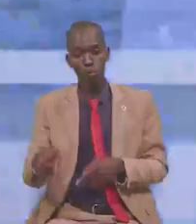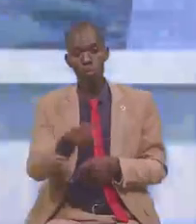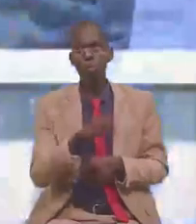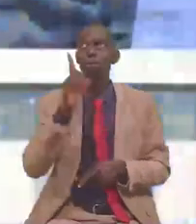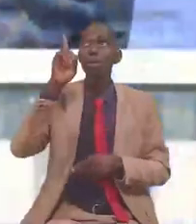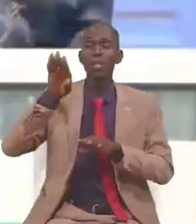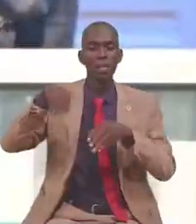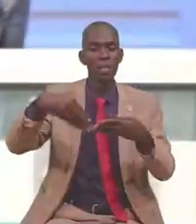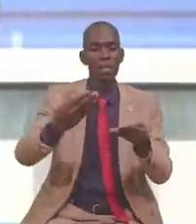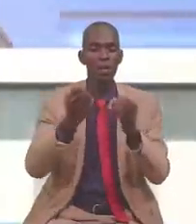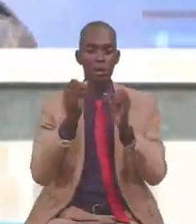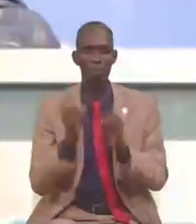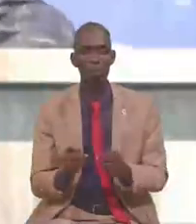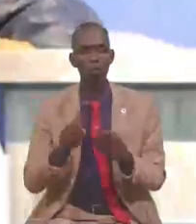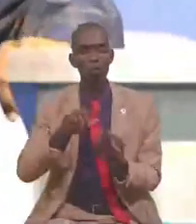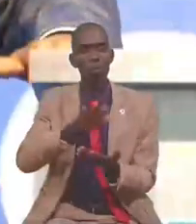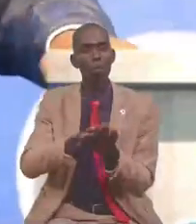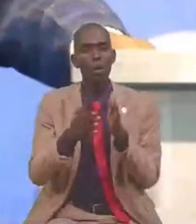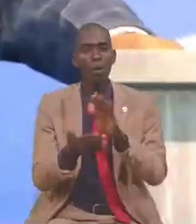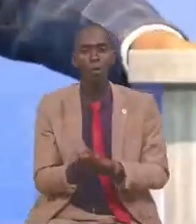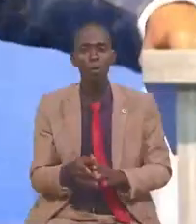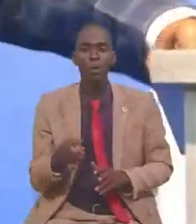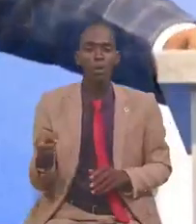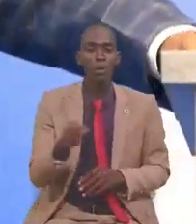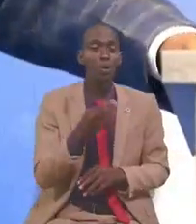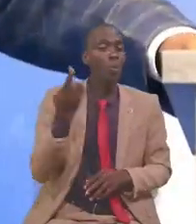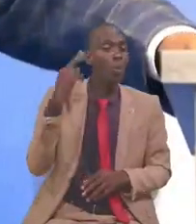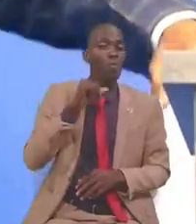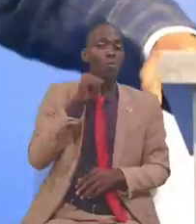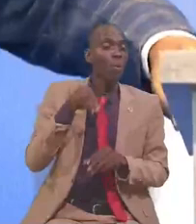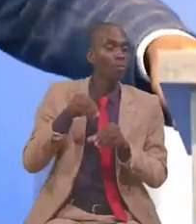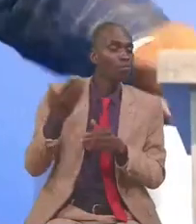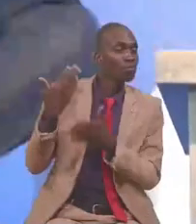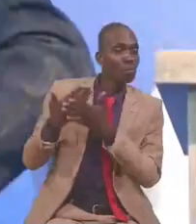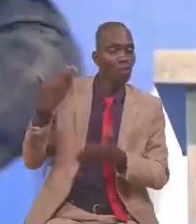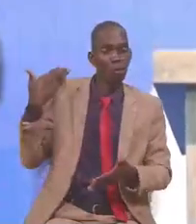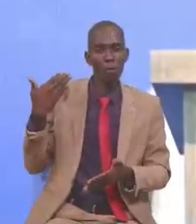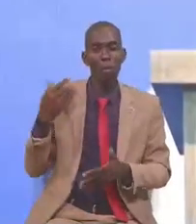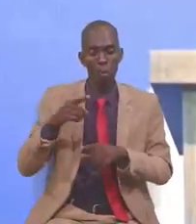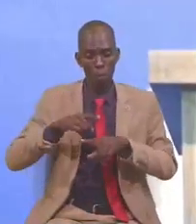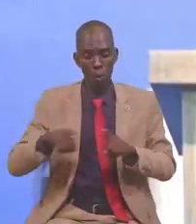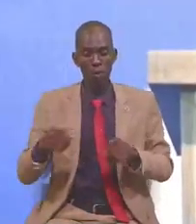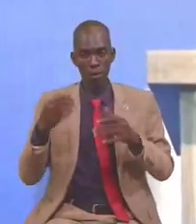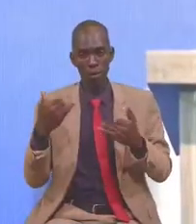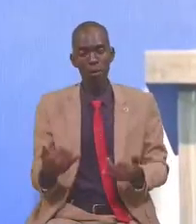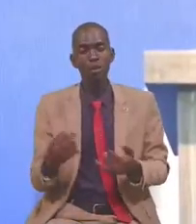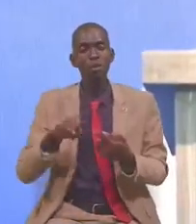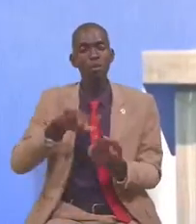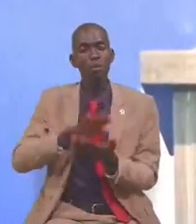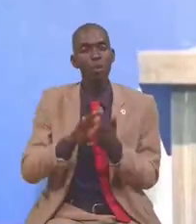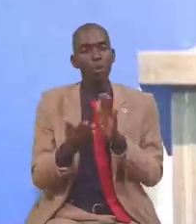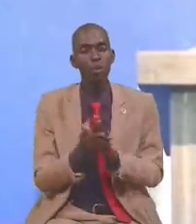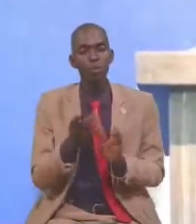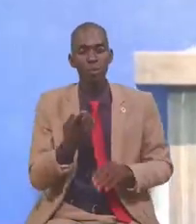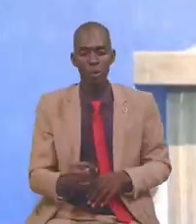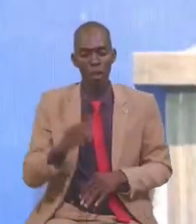pouvoir. Alors, il n'était pas dans le passé de devenir fils de Dieu.